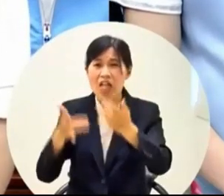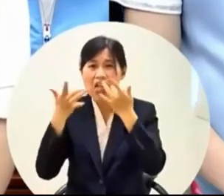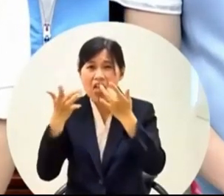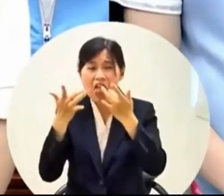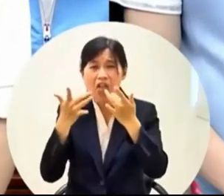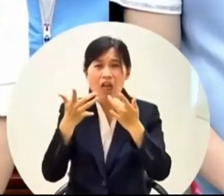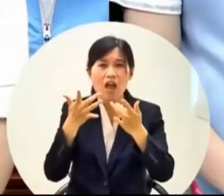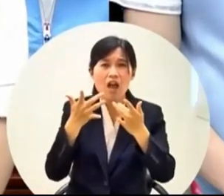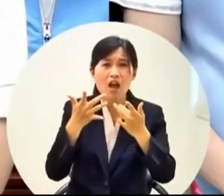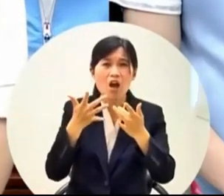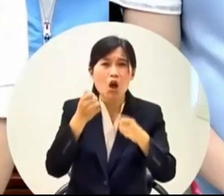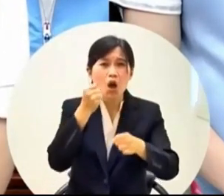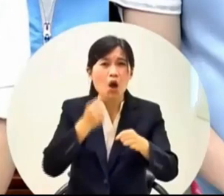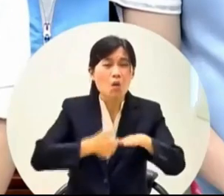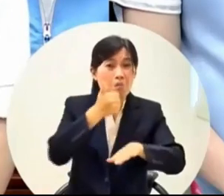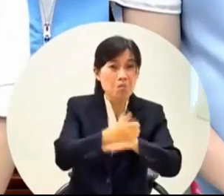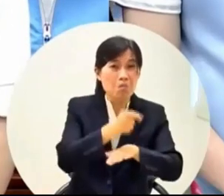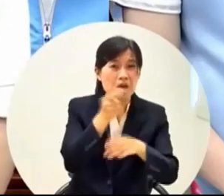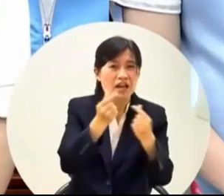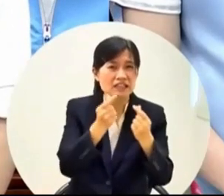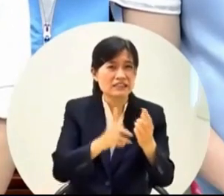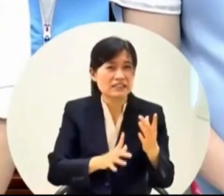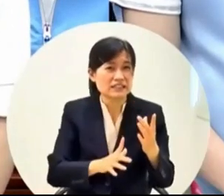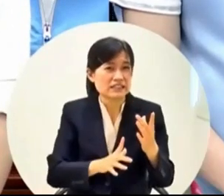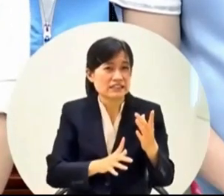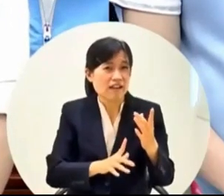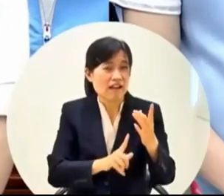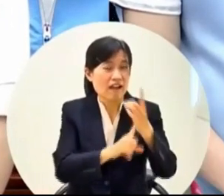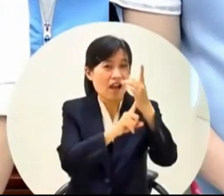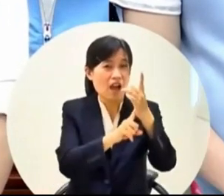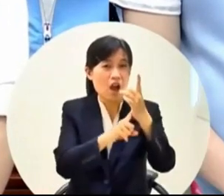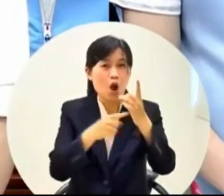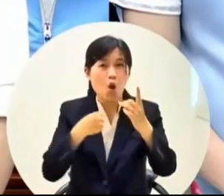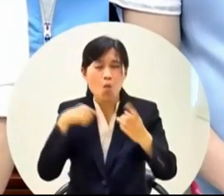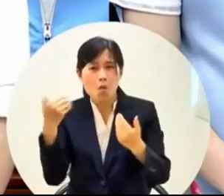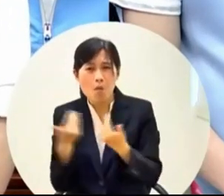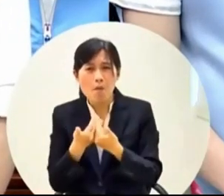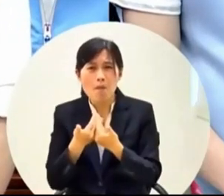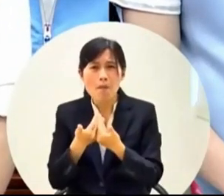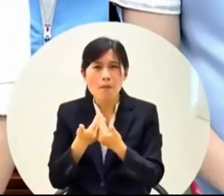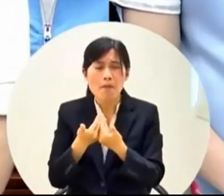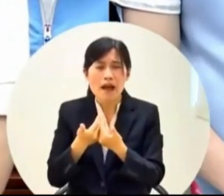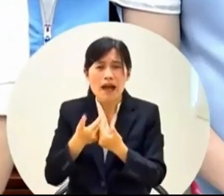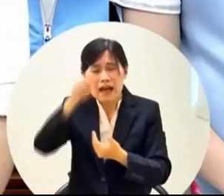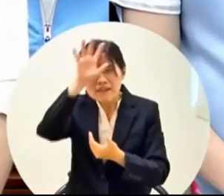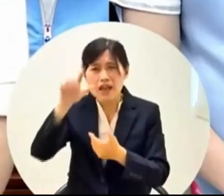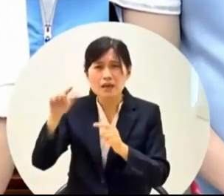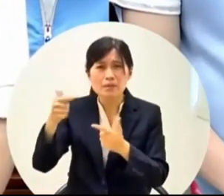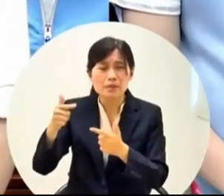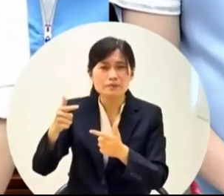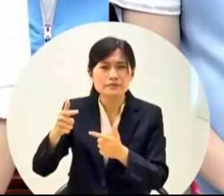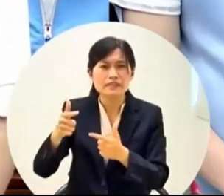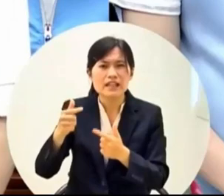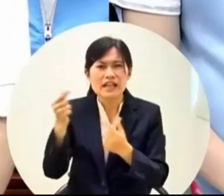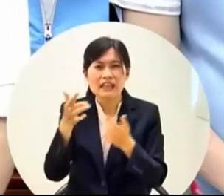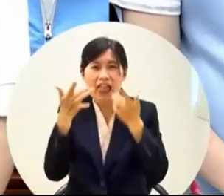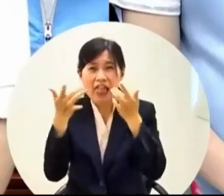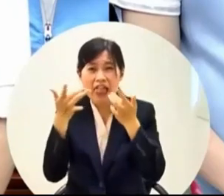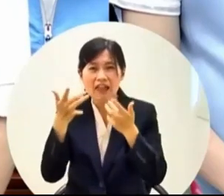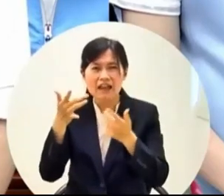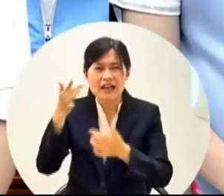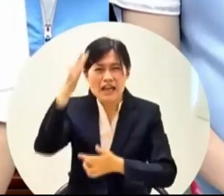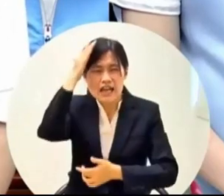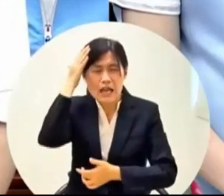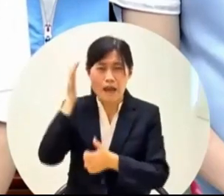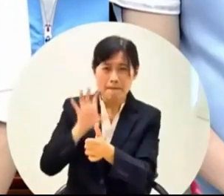网络，他就成上帝，我们反对党呢，没有媒体跟网络就变成魔鬼，网络要怎么黑就怎么黑，媒体要怎